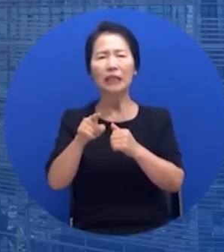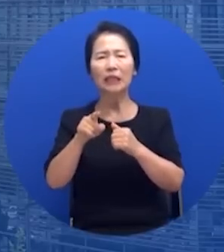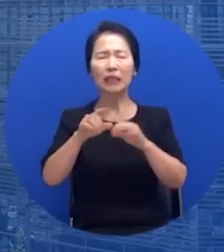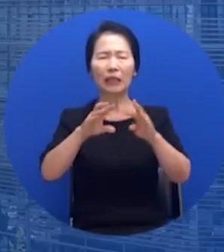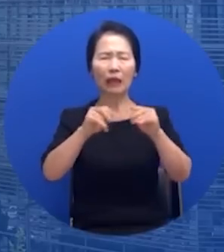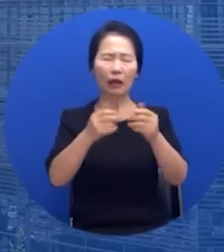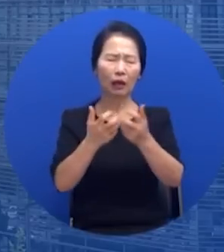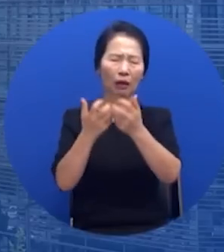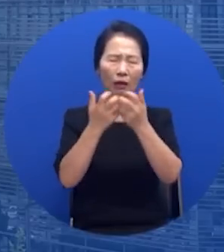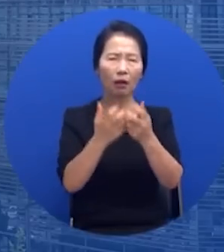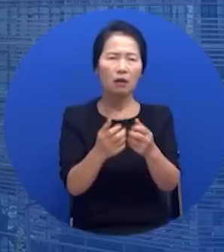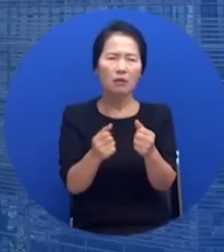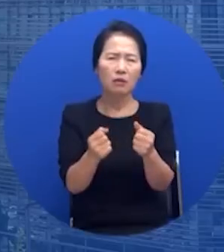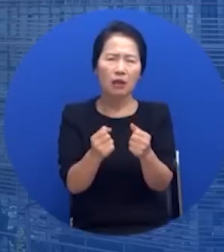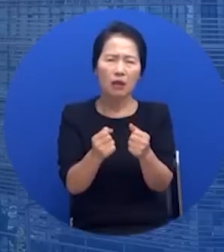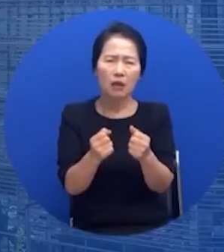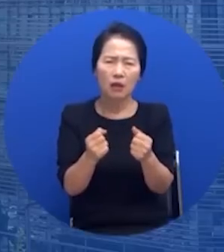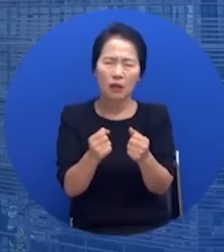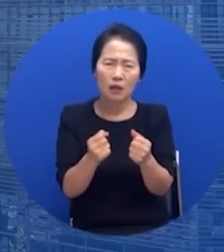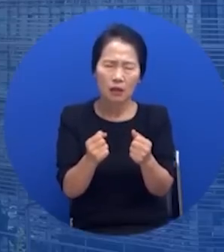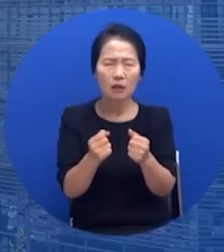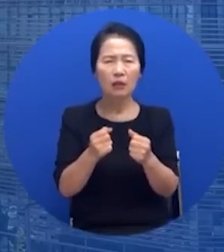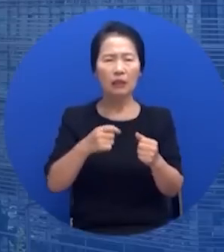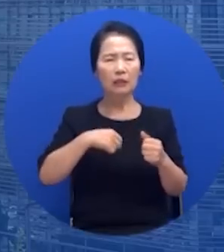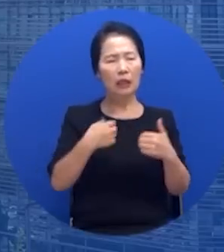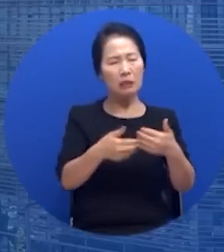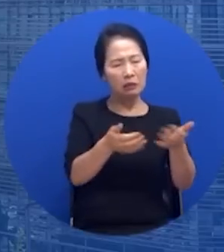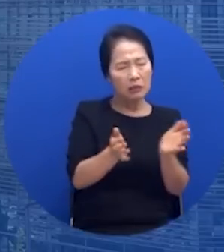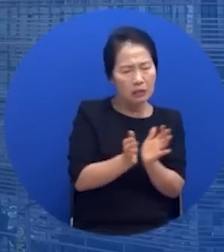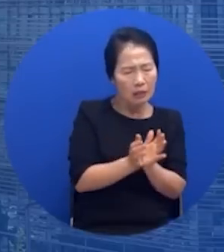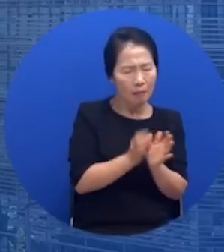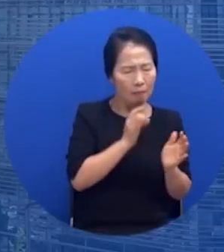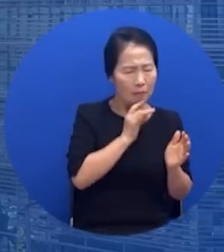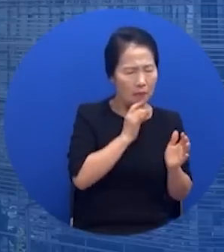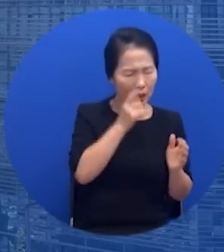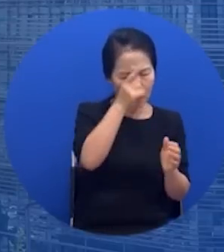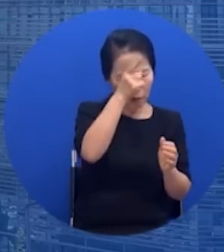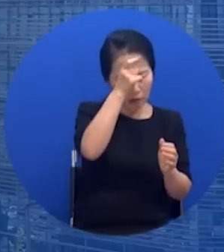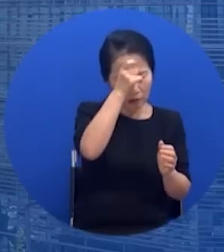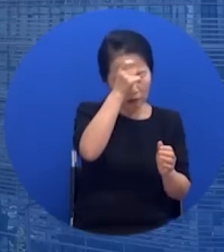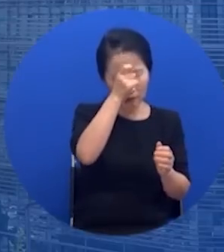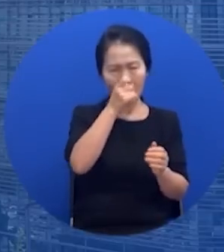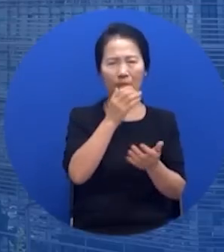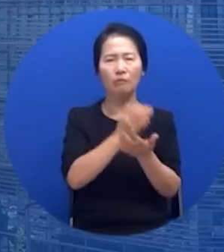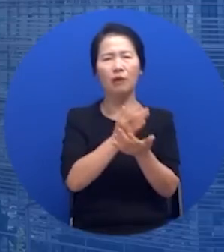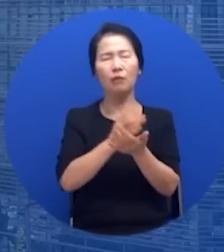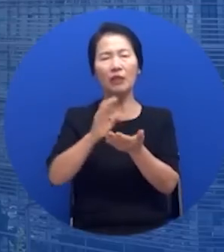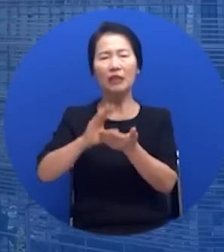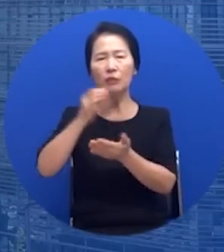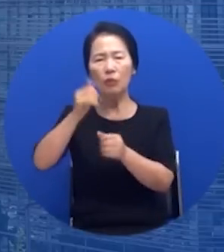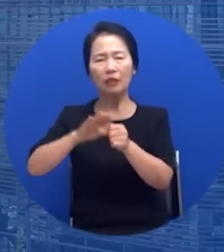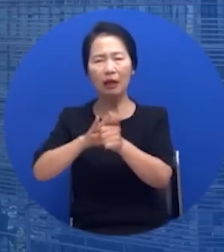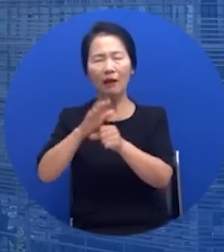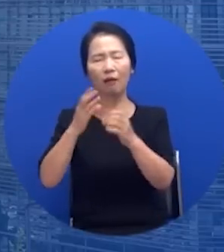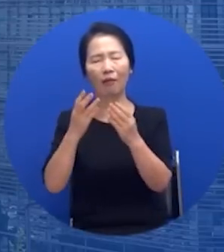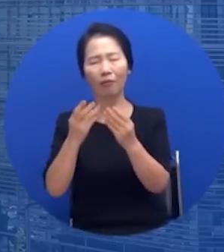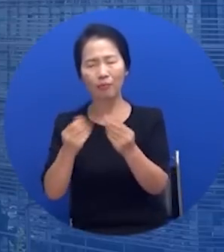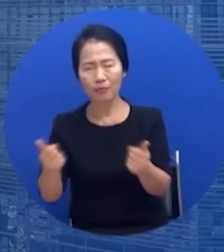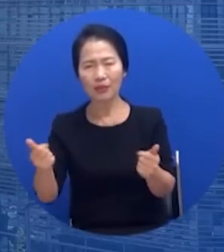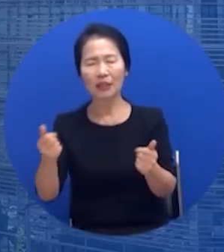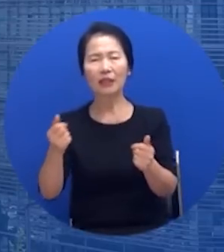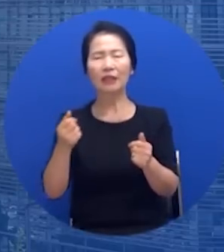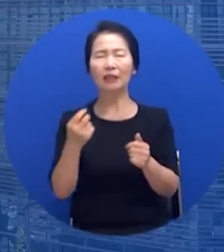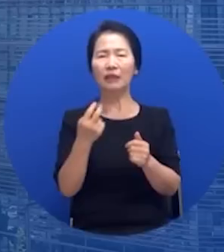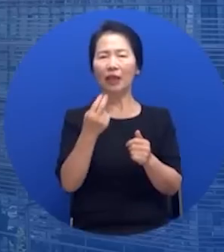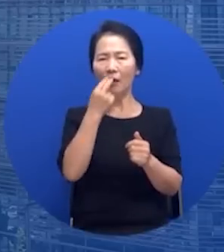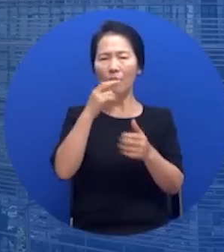냉소주의와 자기만의 진영 논리가 그리스도의 사랑으로 녹아져 생명의 은혜, 부활의 능력을